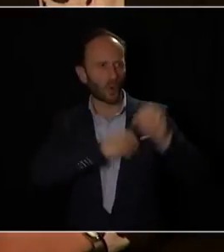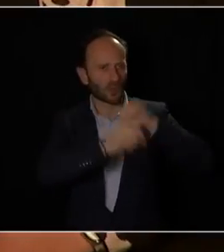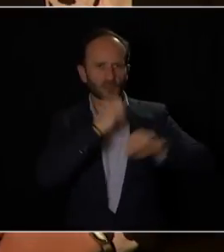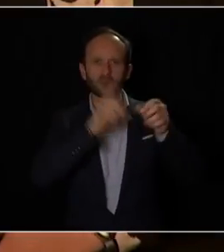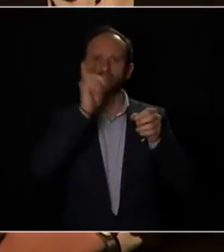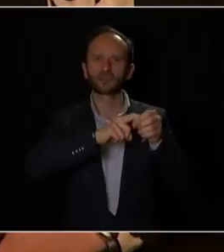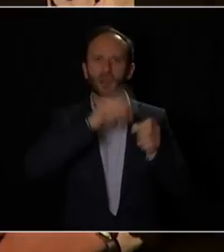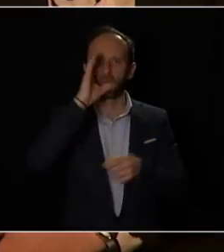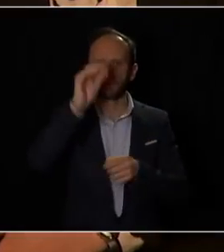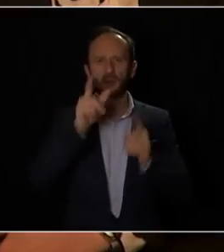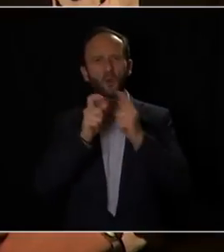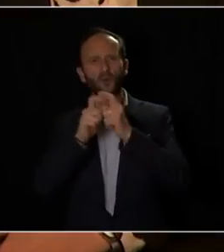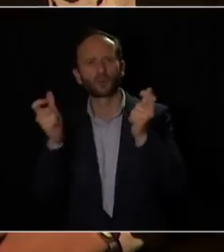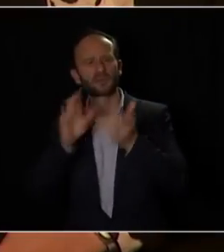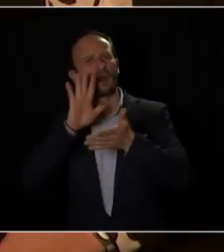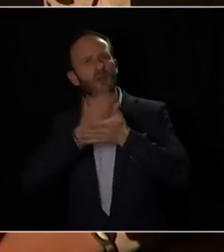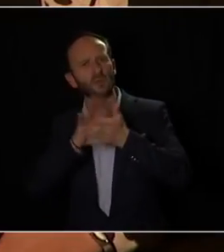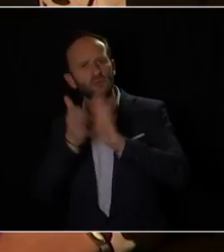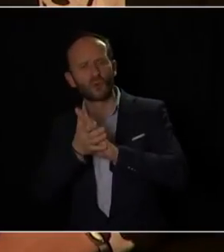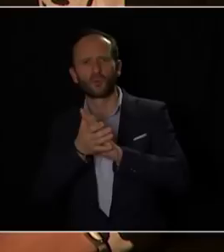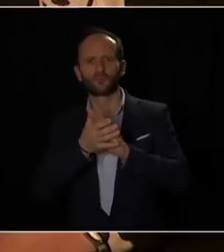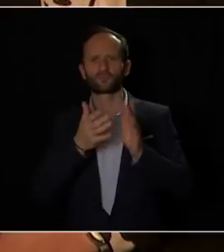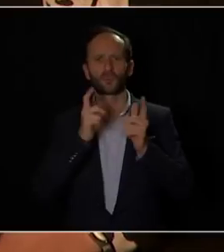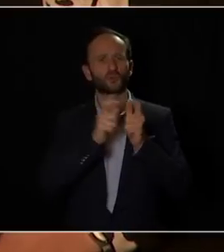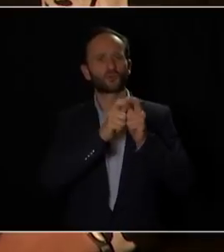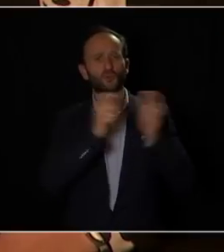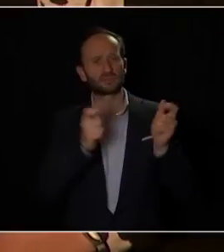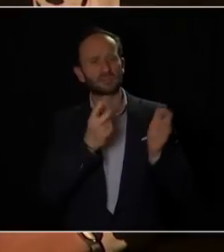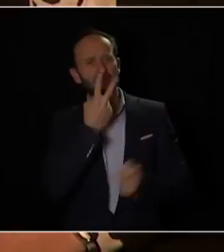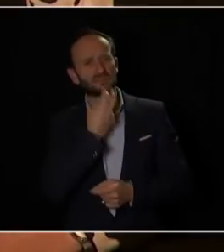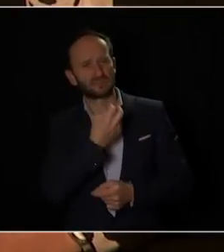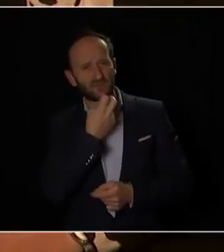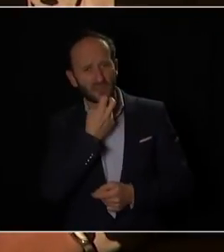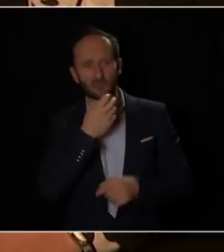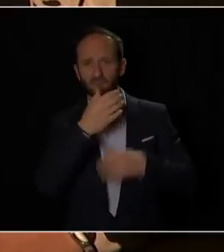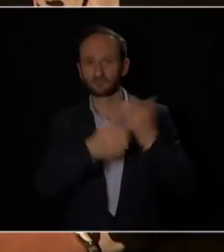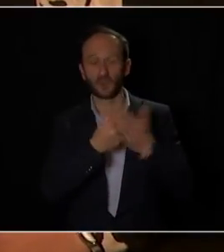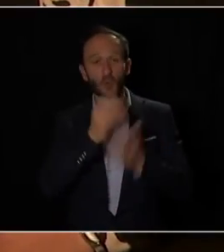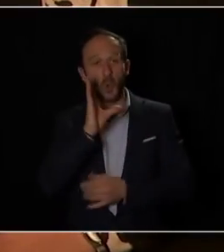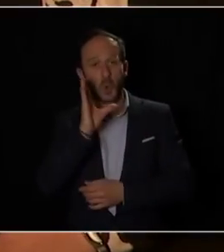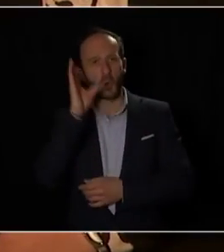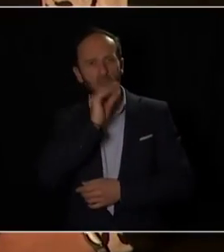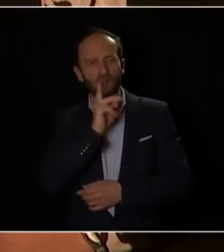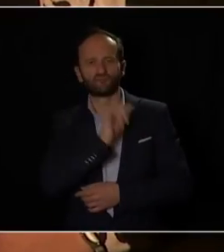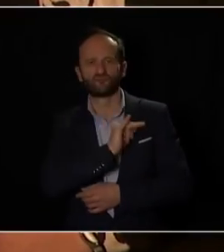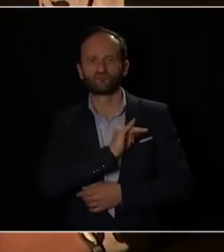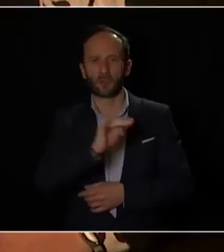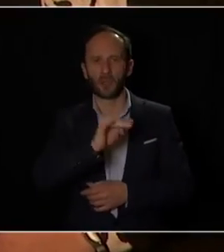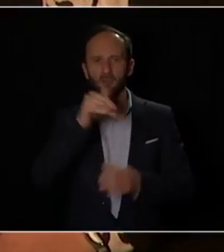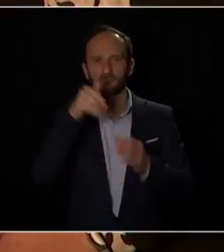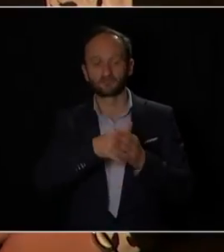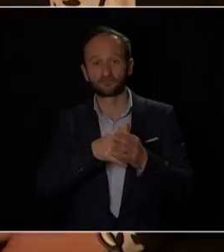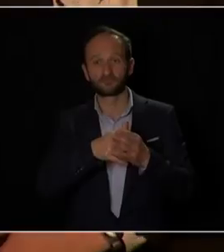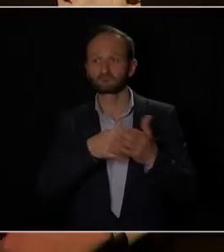professionnels, entreprises, associations, sociétés civiles. N'oublions jamais qu'au-delà